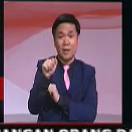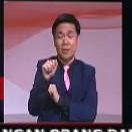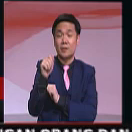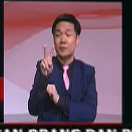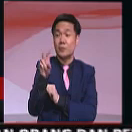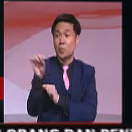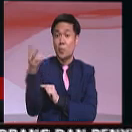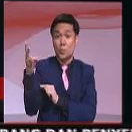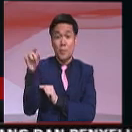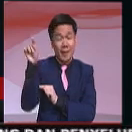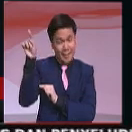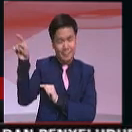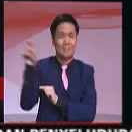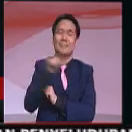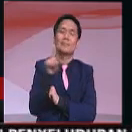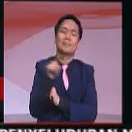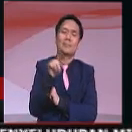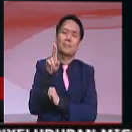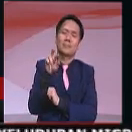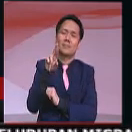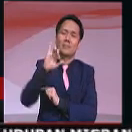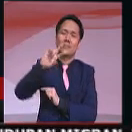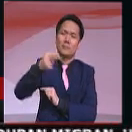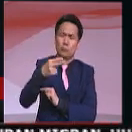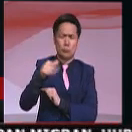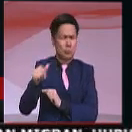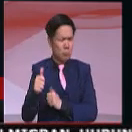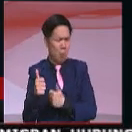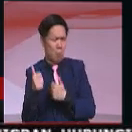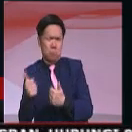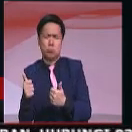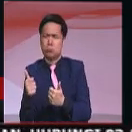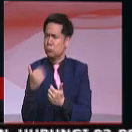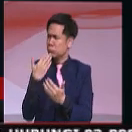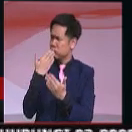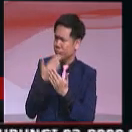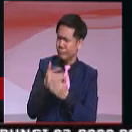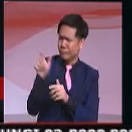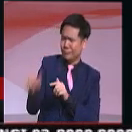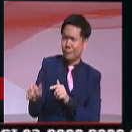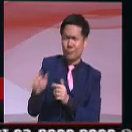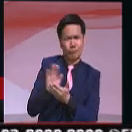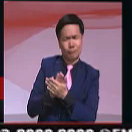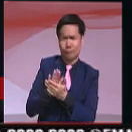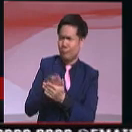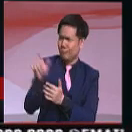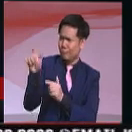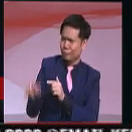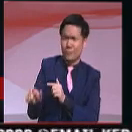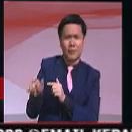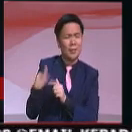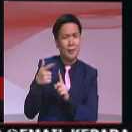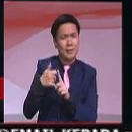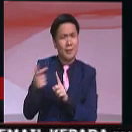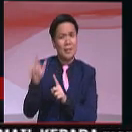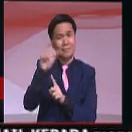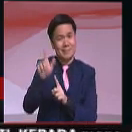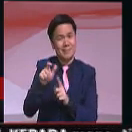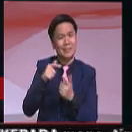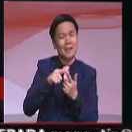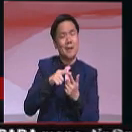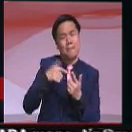di Zurich dan terpesona dengan Kharisma serta personality bekas bintang Napoli dan Barcelona itu